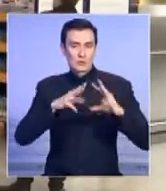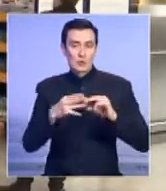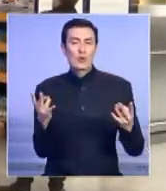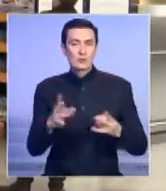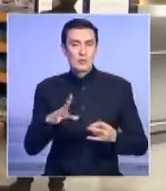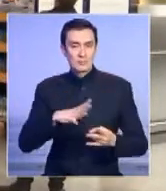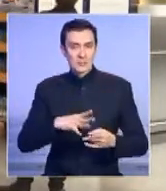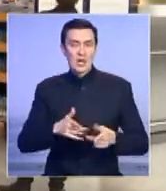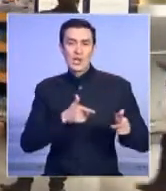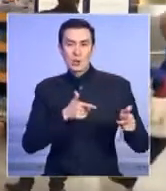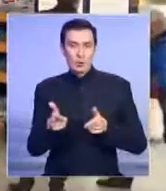готовым компромиссом